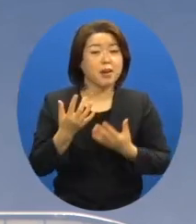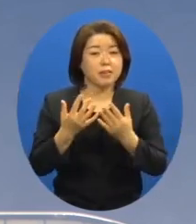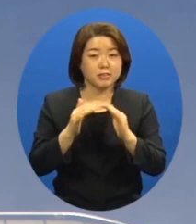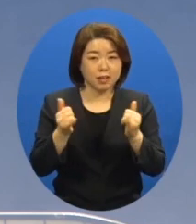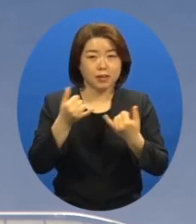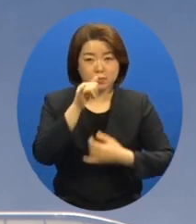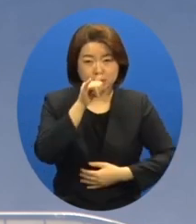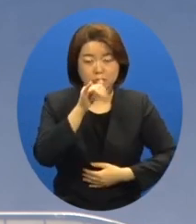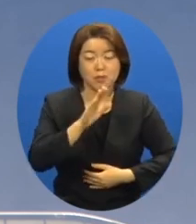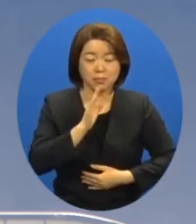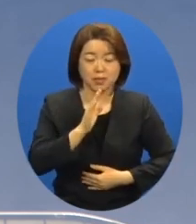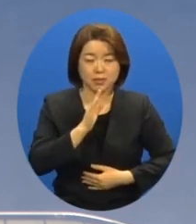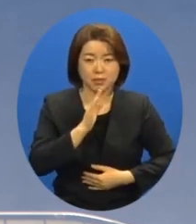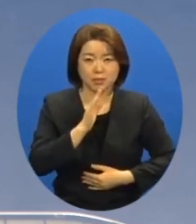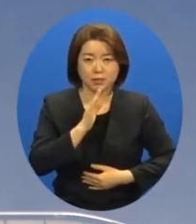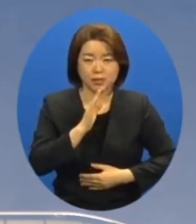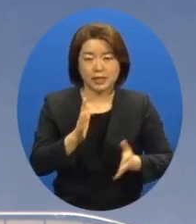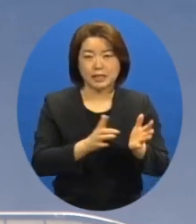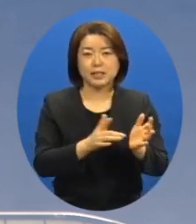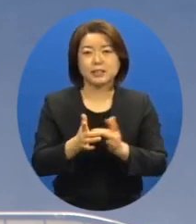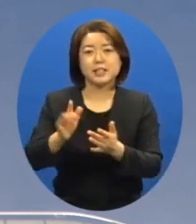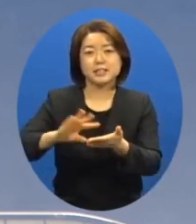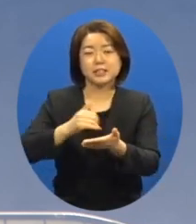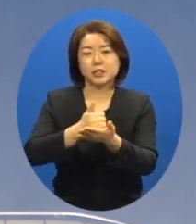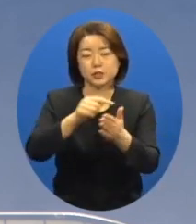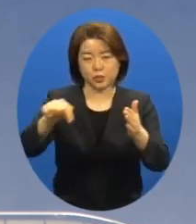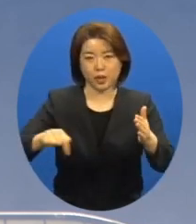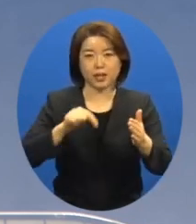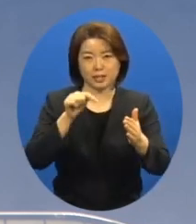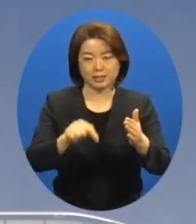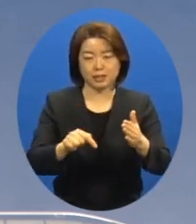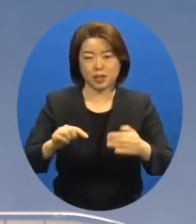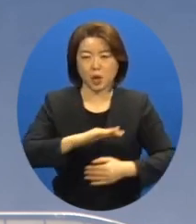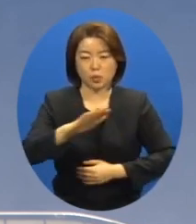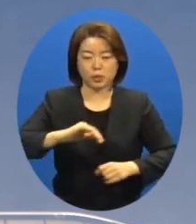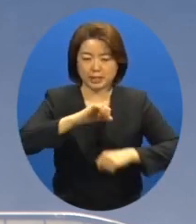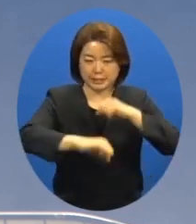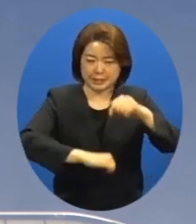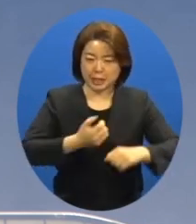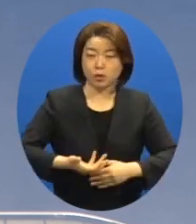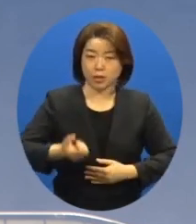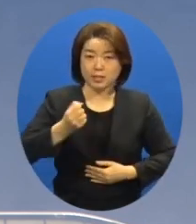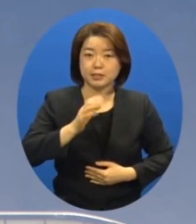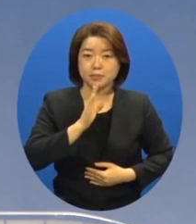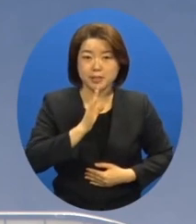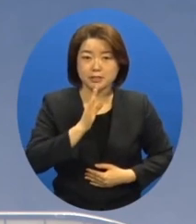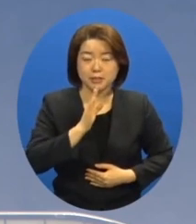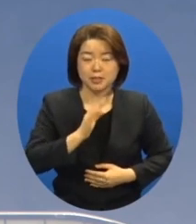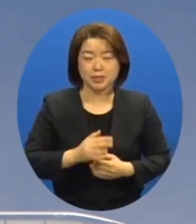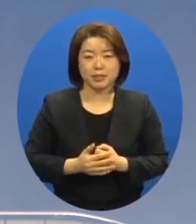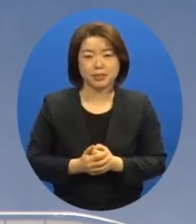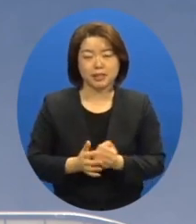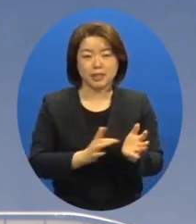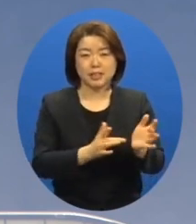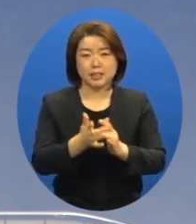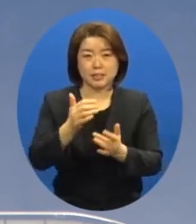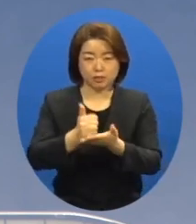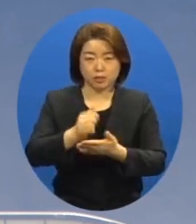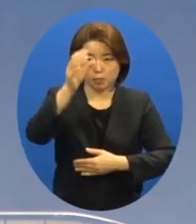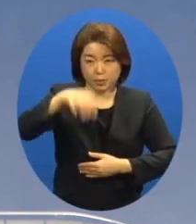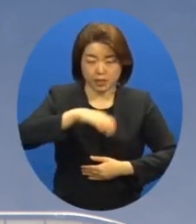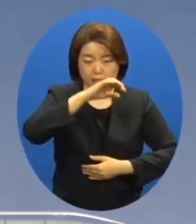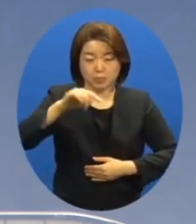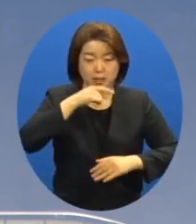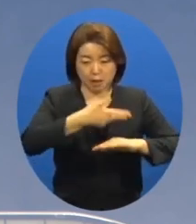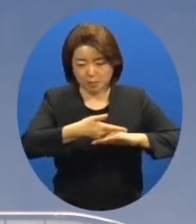옳습니다. 예수 그리스도 안에서 우리는 자유를 얻었습니다. 예수님은 십자가에 피 흘려